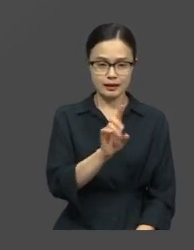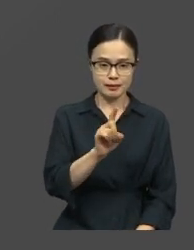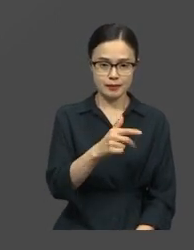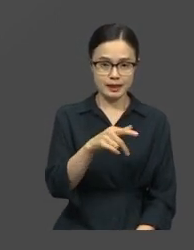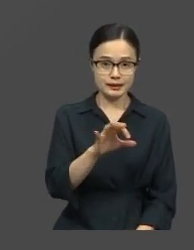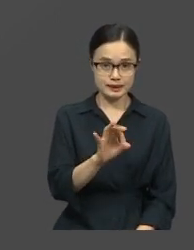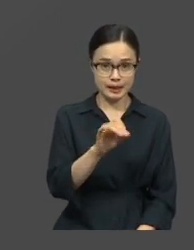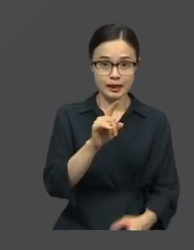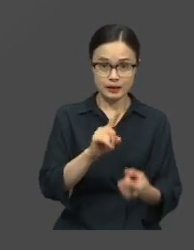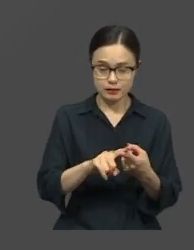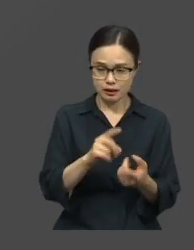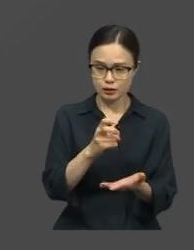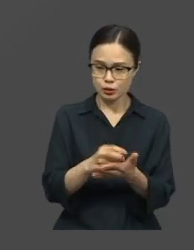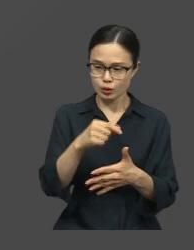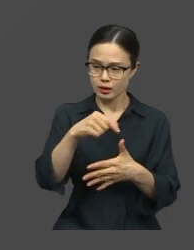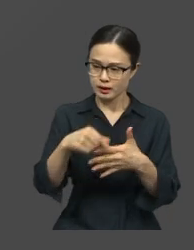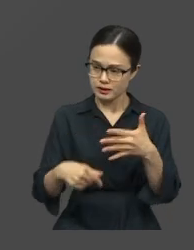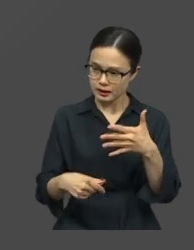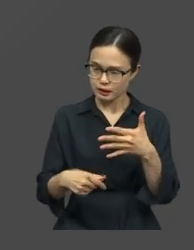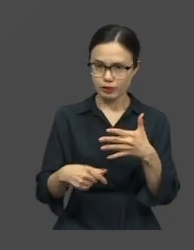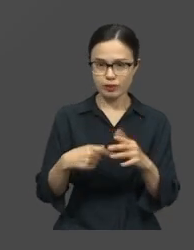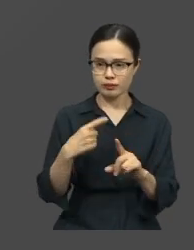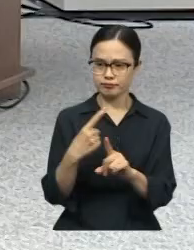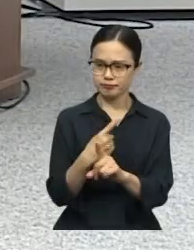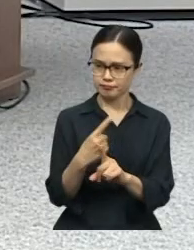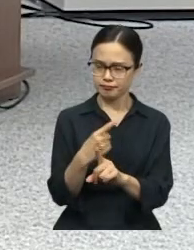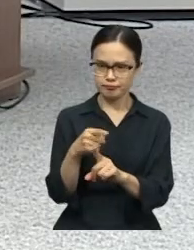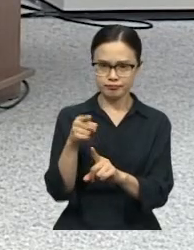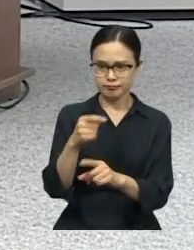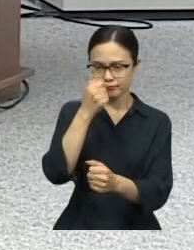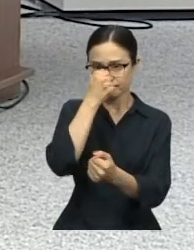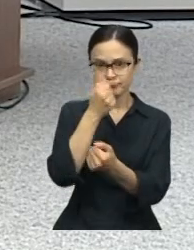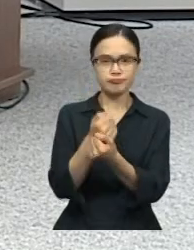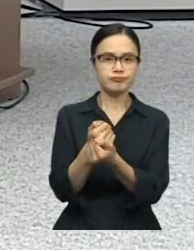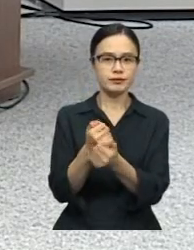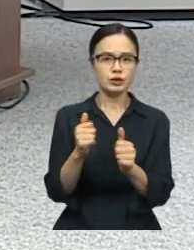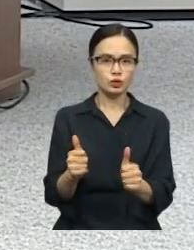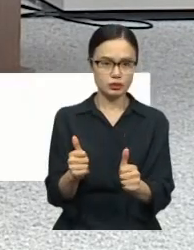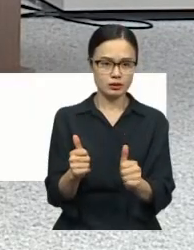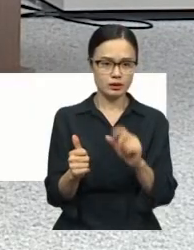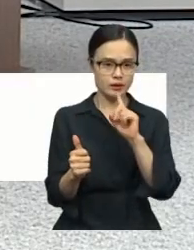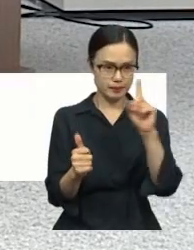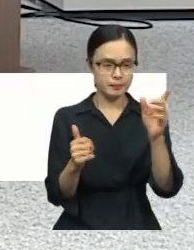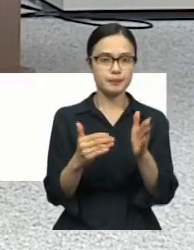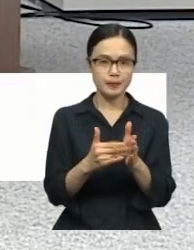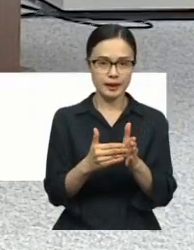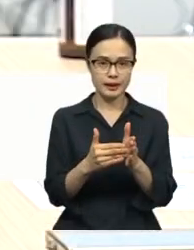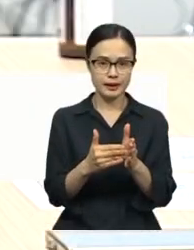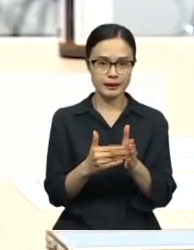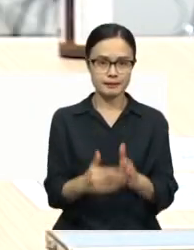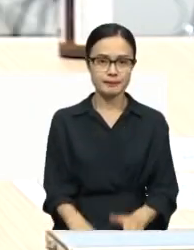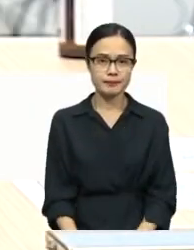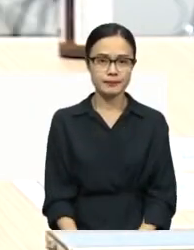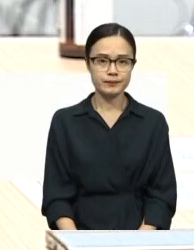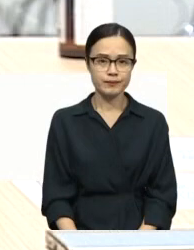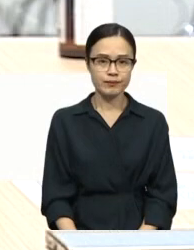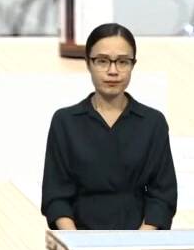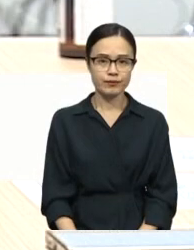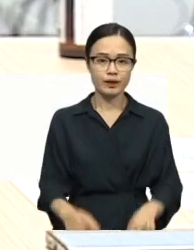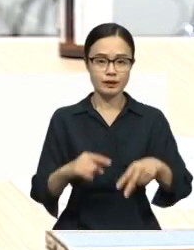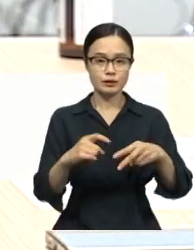제정을 시도했다는 이유에 직권남용입니다. 정상화 연대 측은 행안부에서 공문을 통해